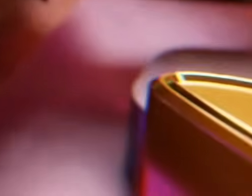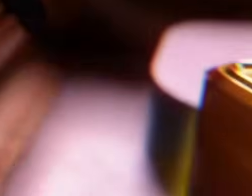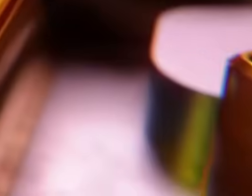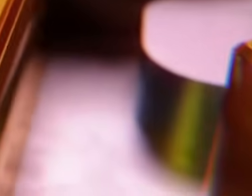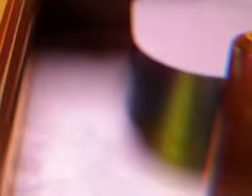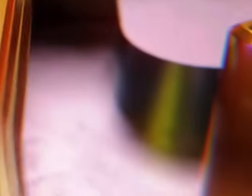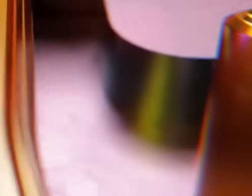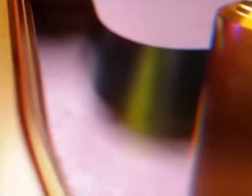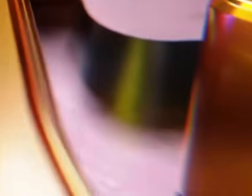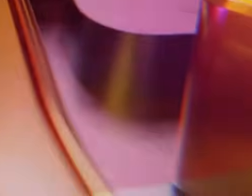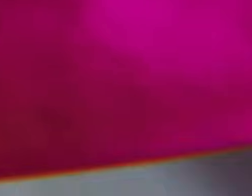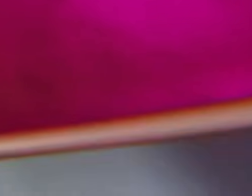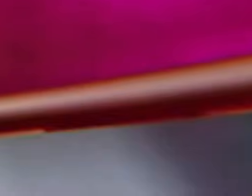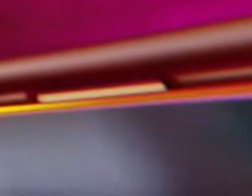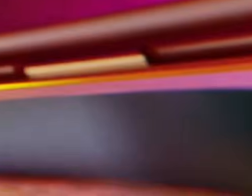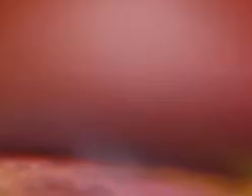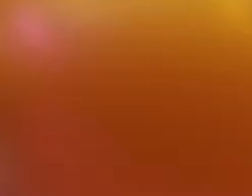rabbal